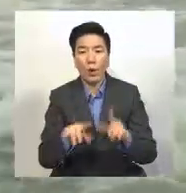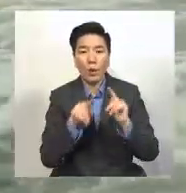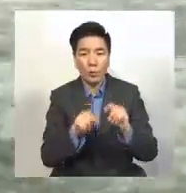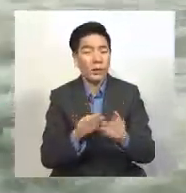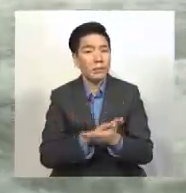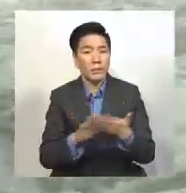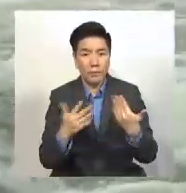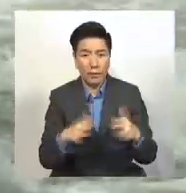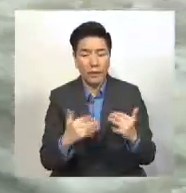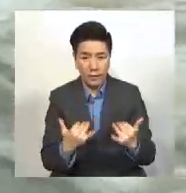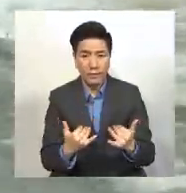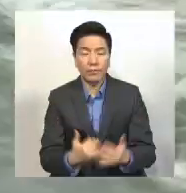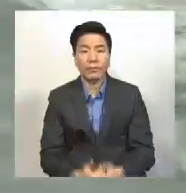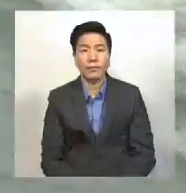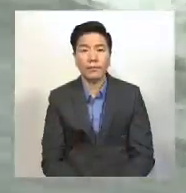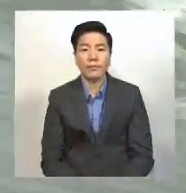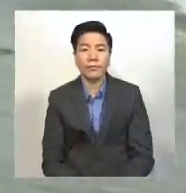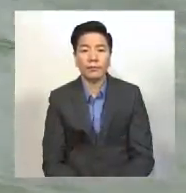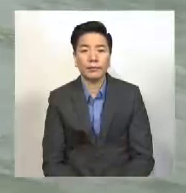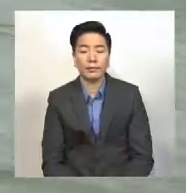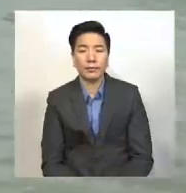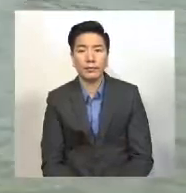ำบลขวาวแล้วนะครับ